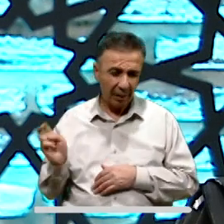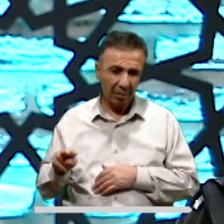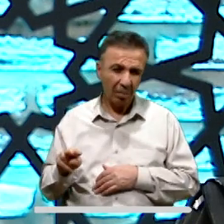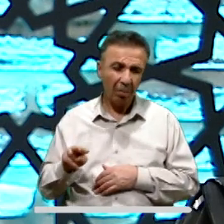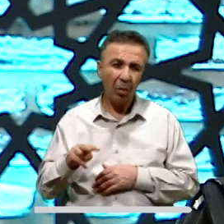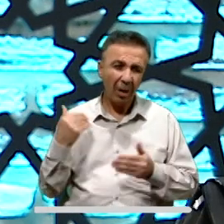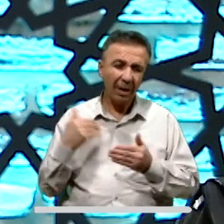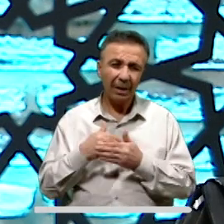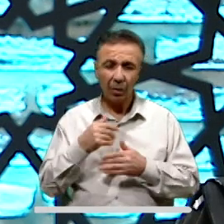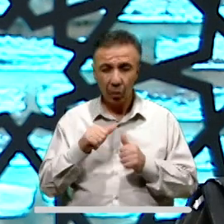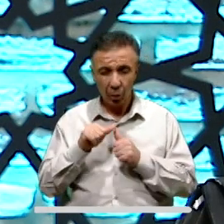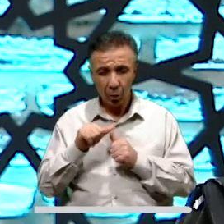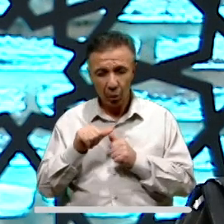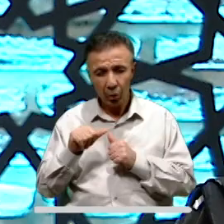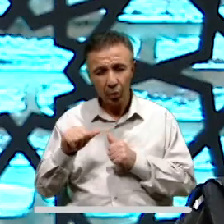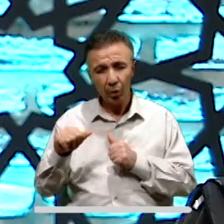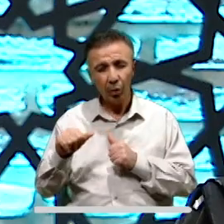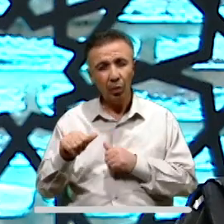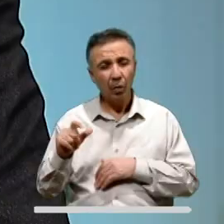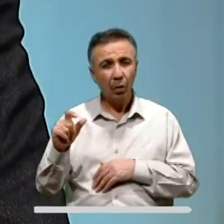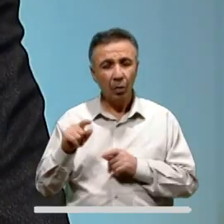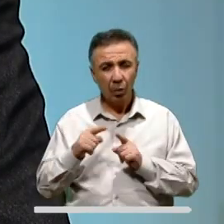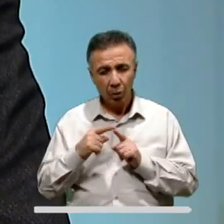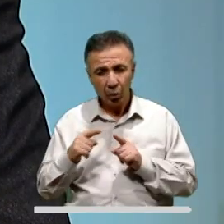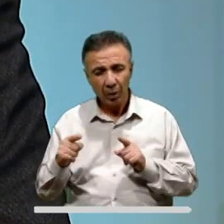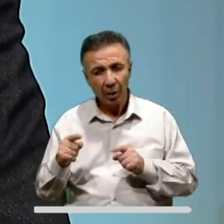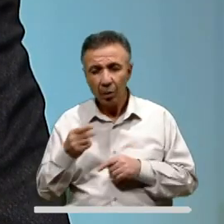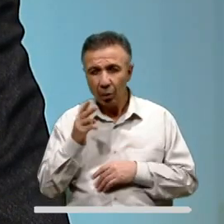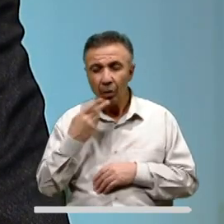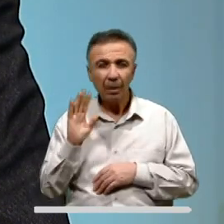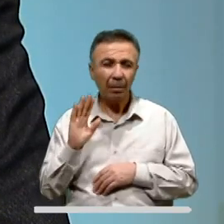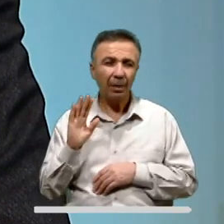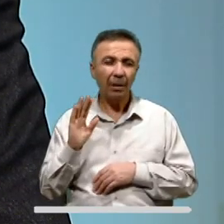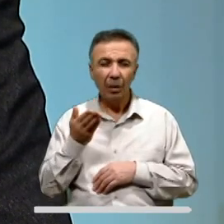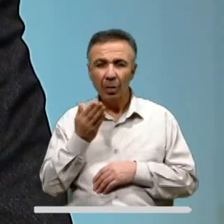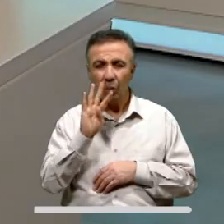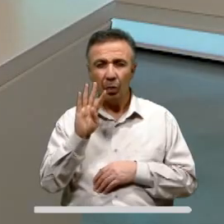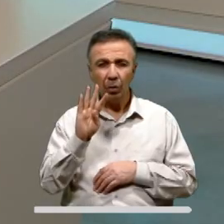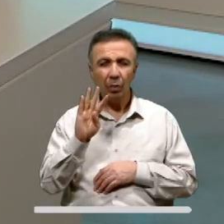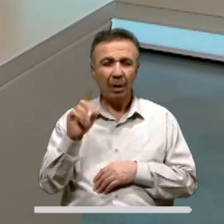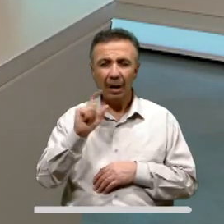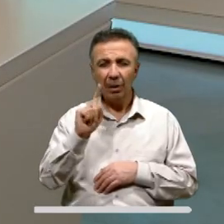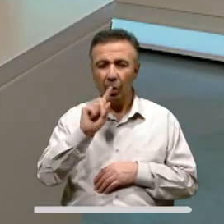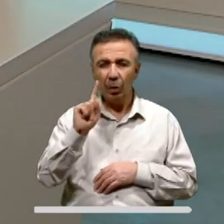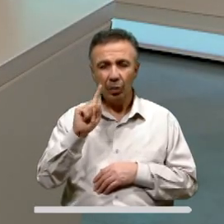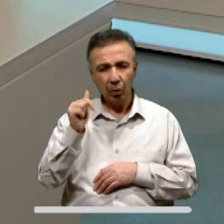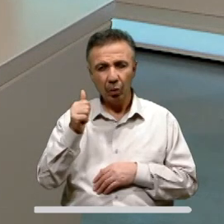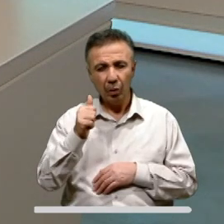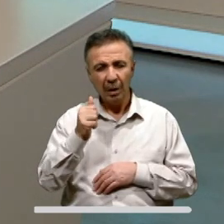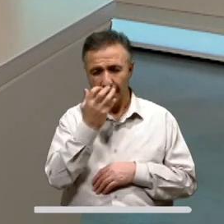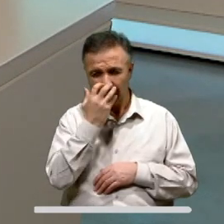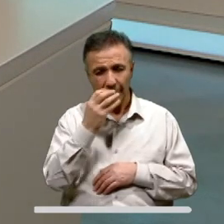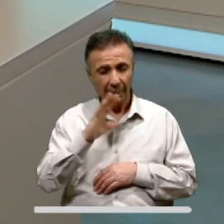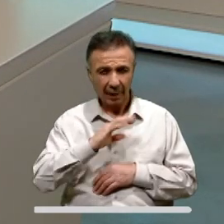kadar uzun süre görüşülmemiş olmasına rağmen yine de iddet bekleyecek mi diyor. Eğer vefatından